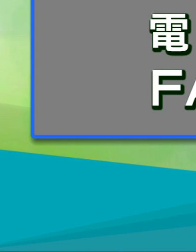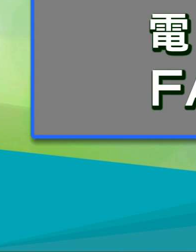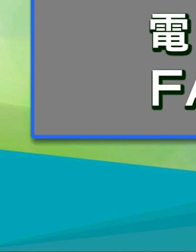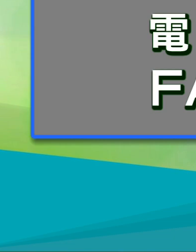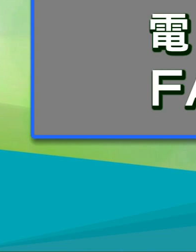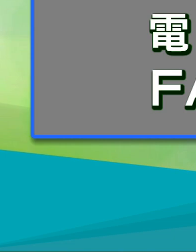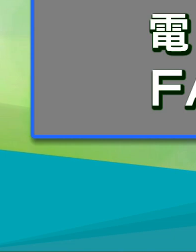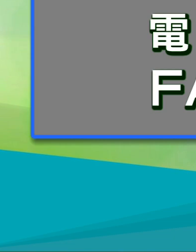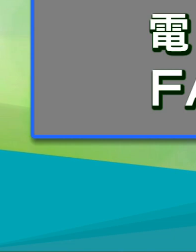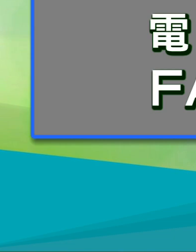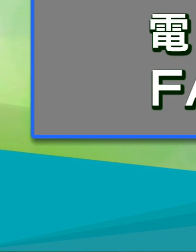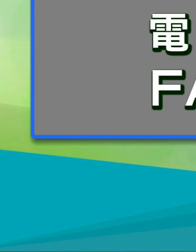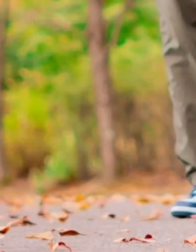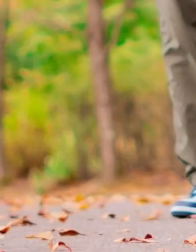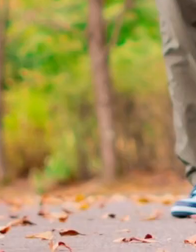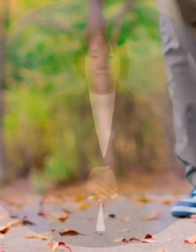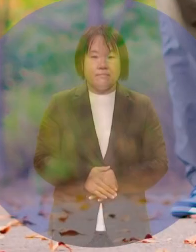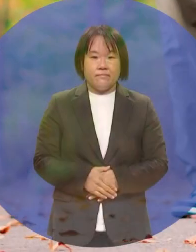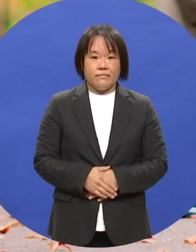03-3647-5833 まで。